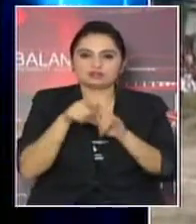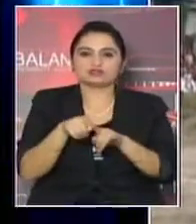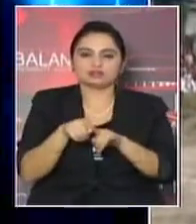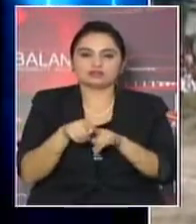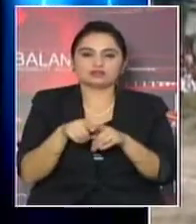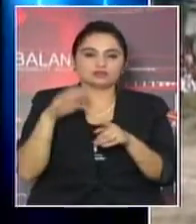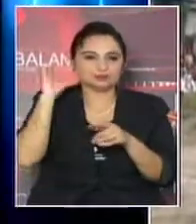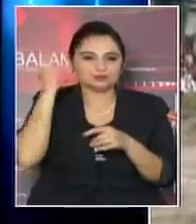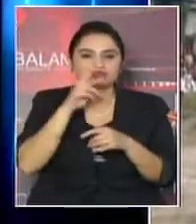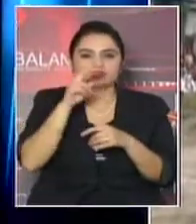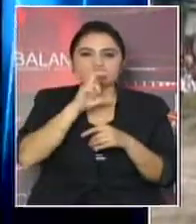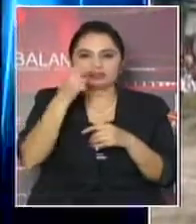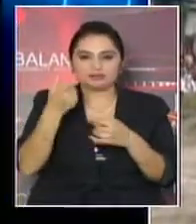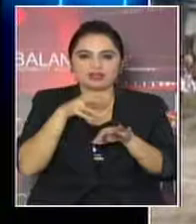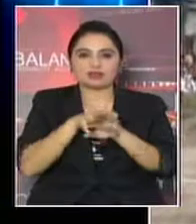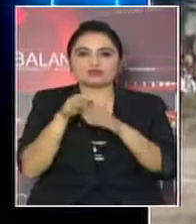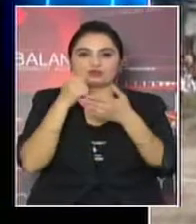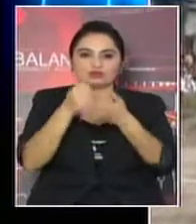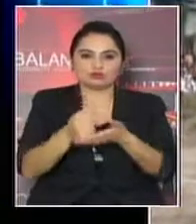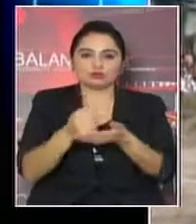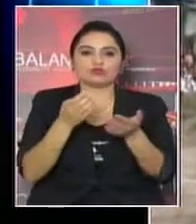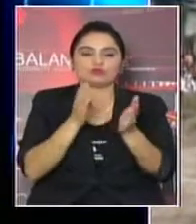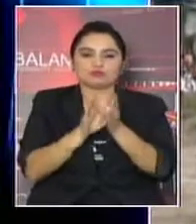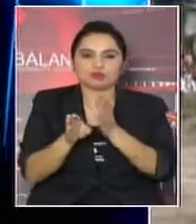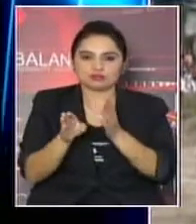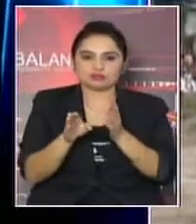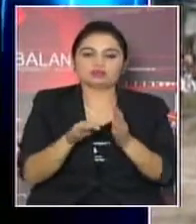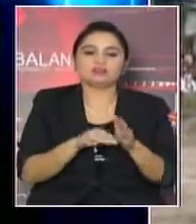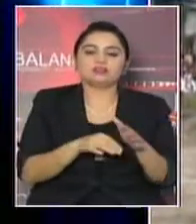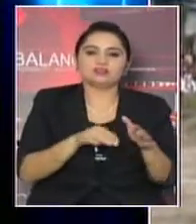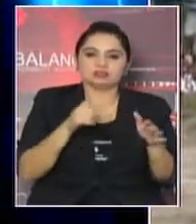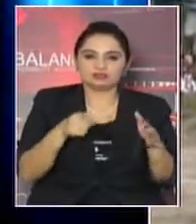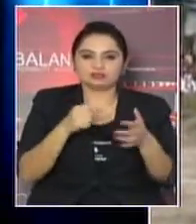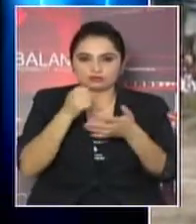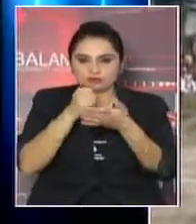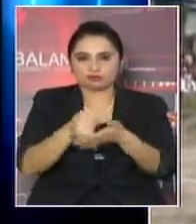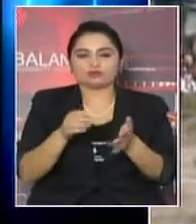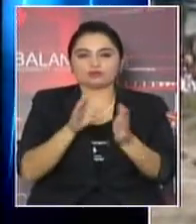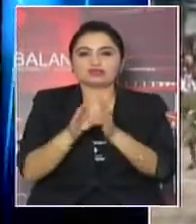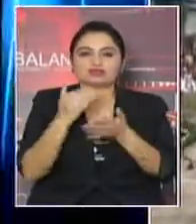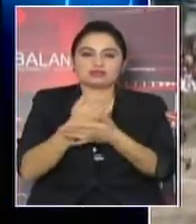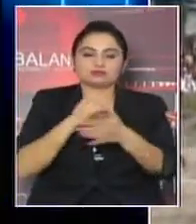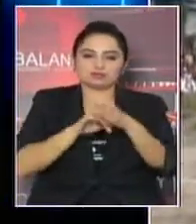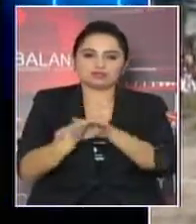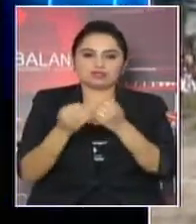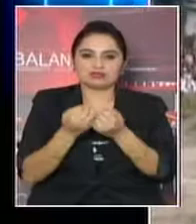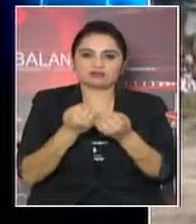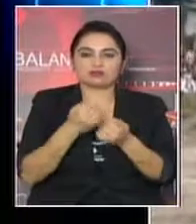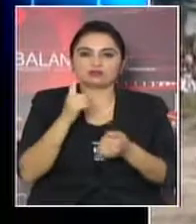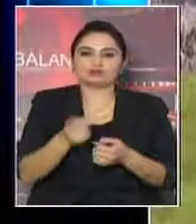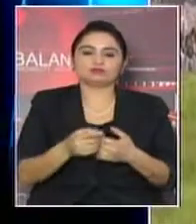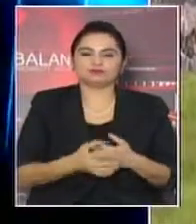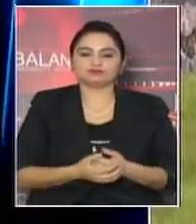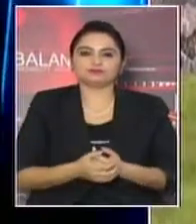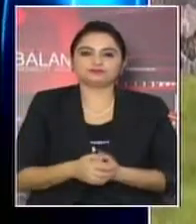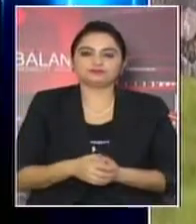पनि आह्वान गरेका थिए। सामाजिक सञ्जाल मार्फत र प्रत्यक्ष भेटेर विभिन्न माध्यमहरूको आर्थिक सङ्कलन गरेका